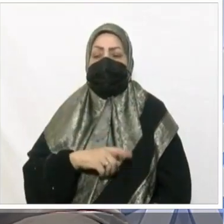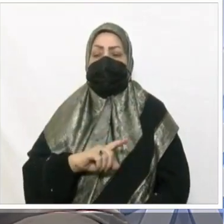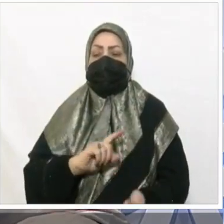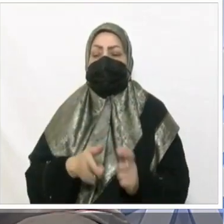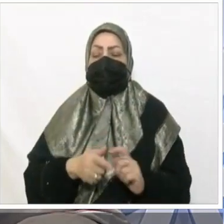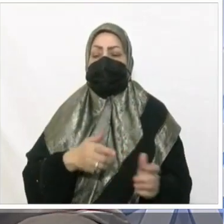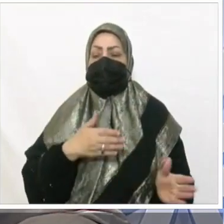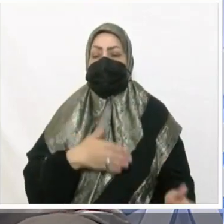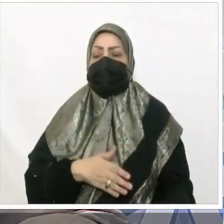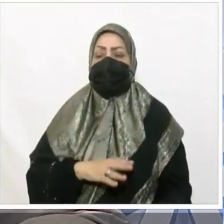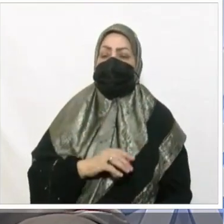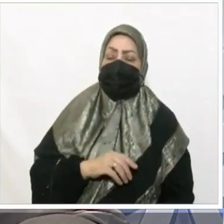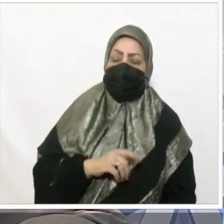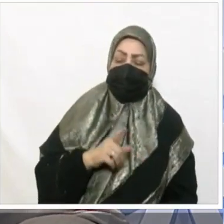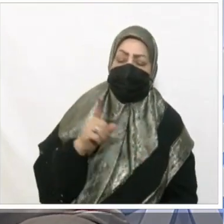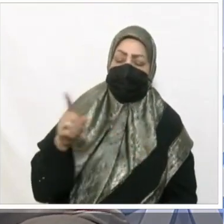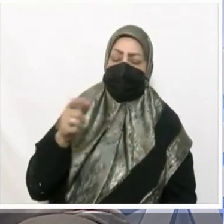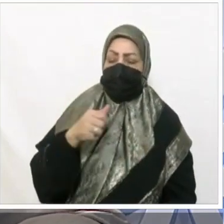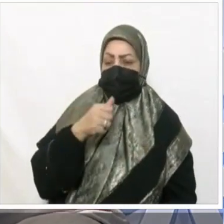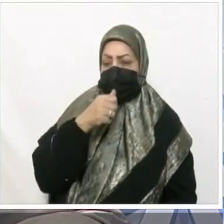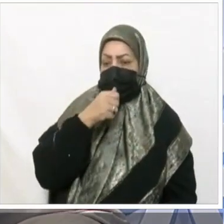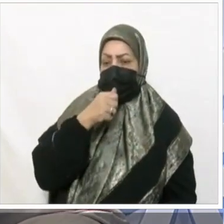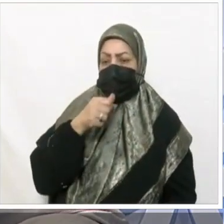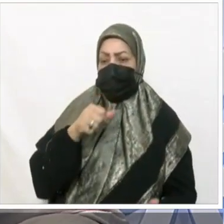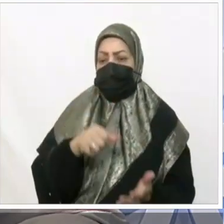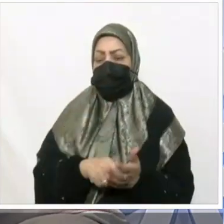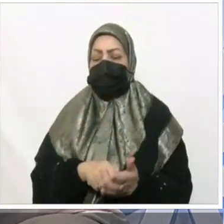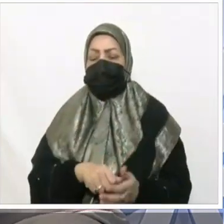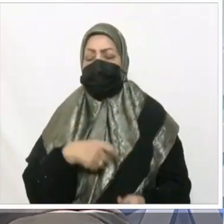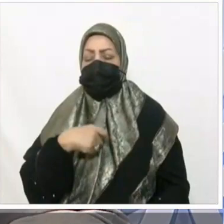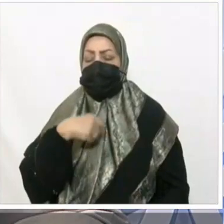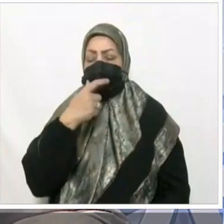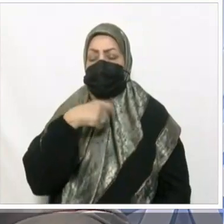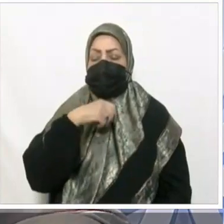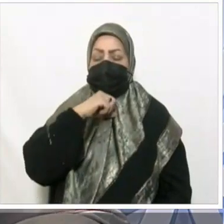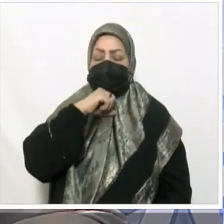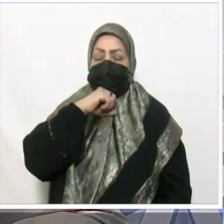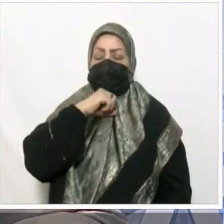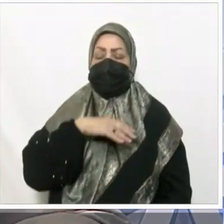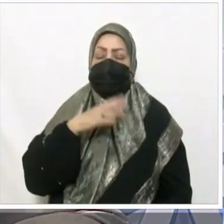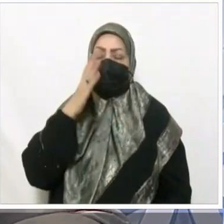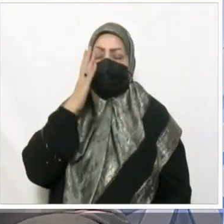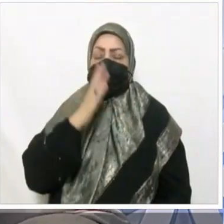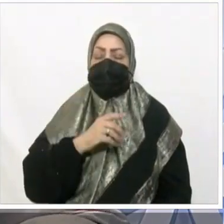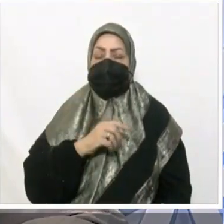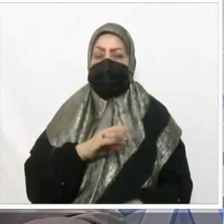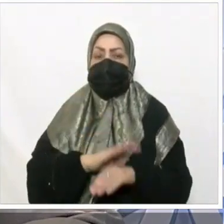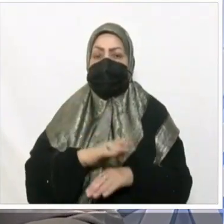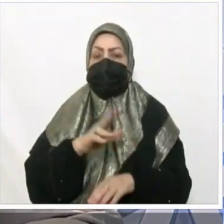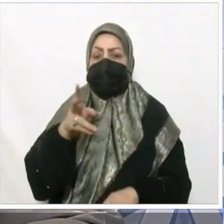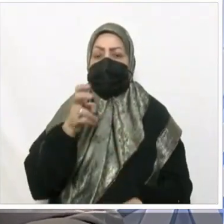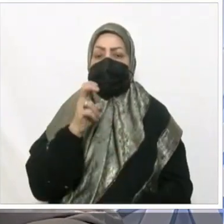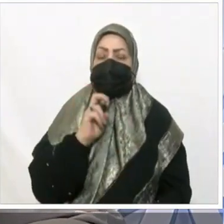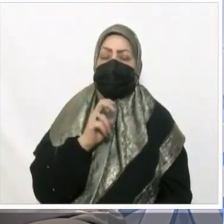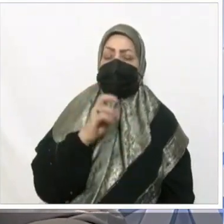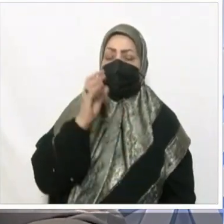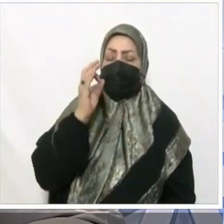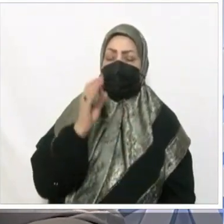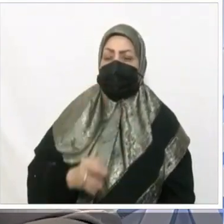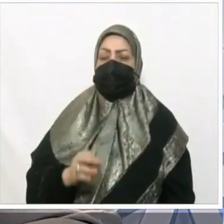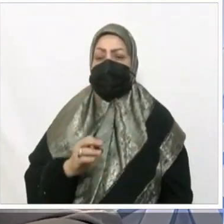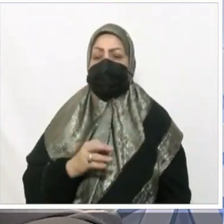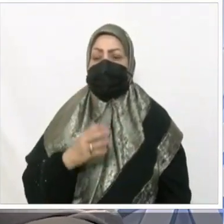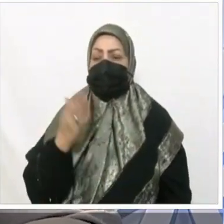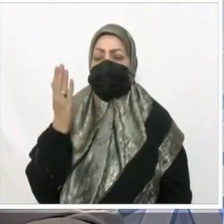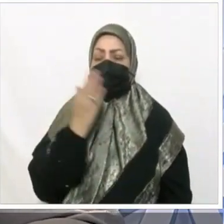العلماء الشروح على الصحيحين وعلى كتب السنة والمسانيد والموطأ وغيره؟ لأن حديث النبي صلى الله عليه وسلم لا